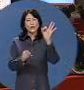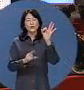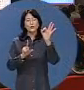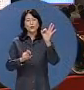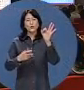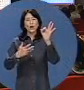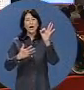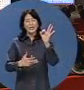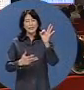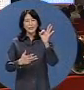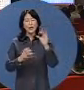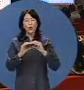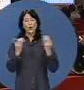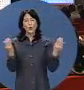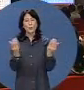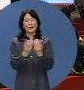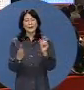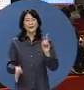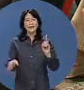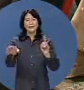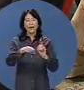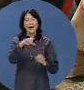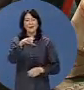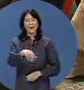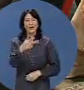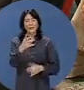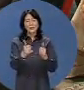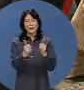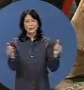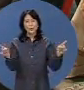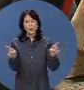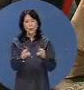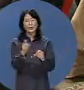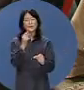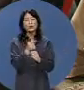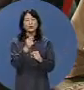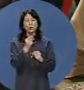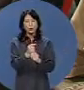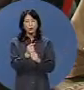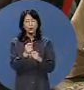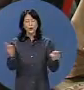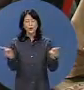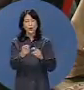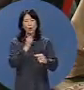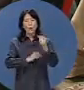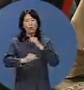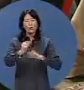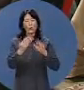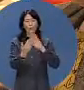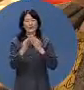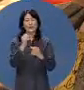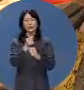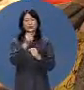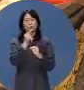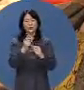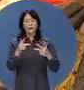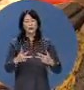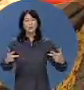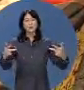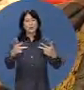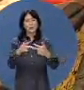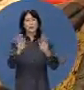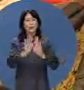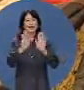10月18日コミュニティセンターで市民と共に作る共同のまちづくりシンポジウムが開催されました